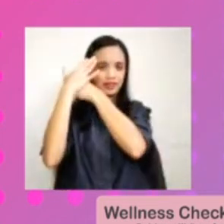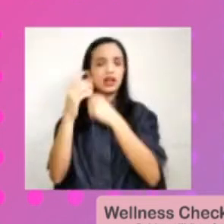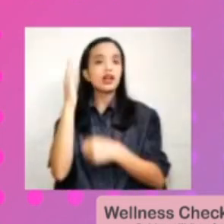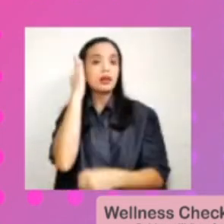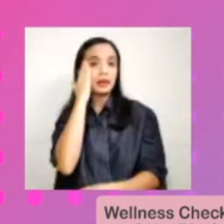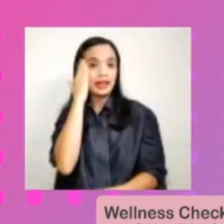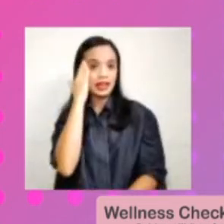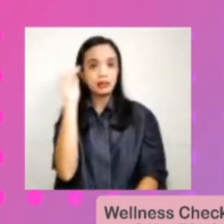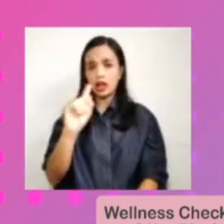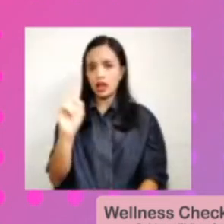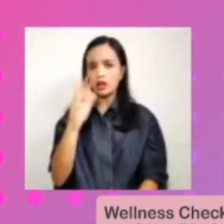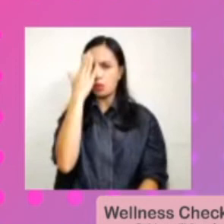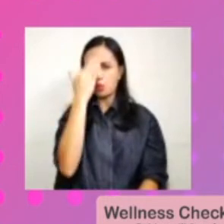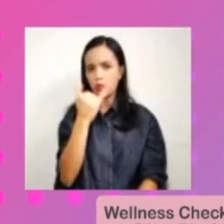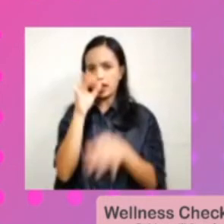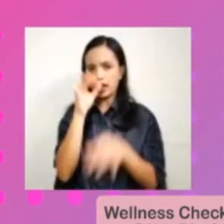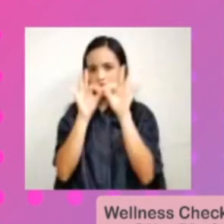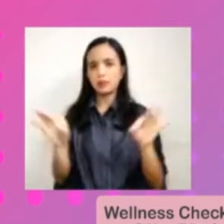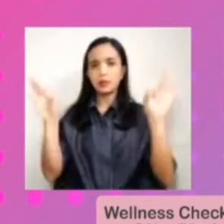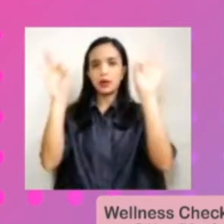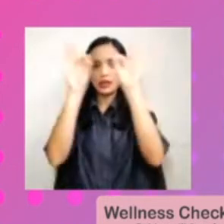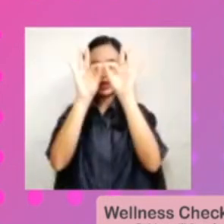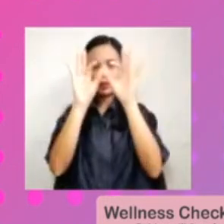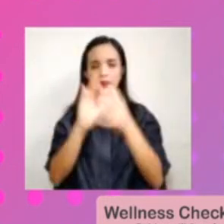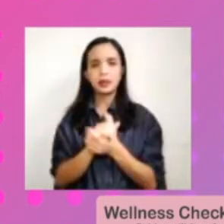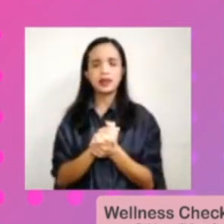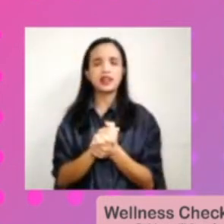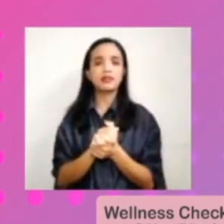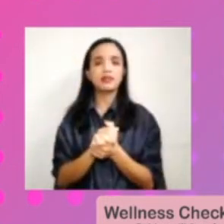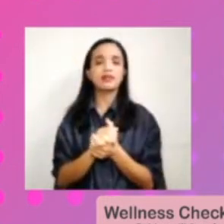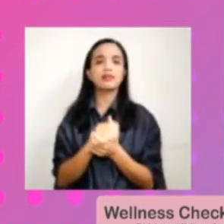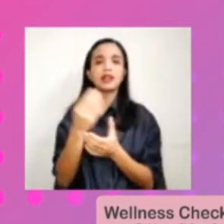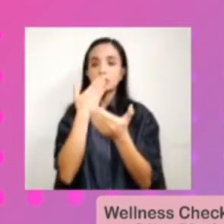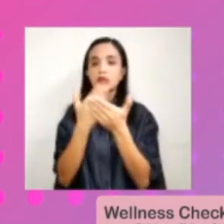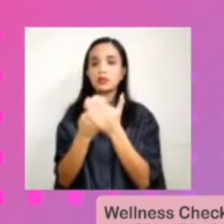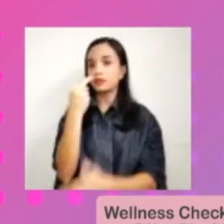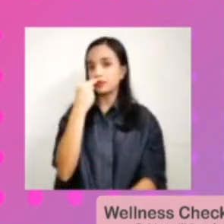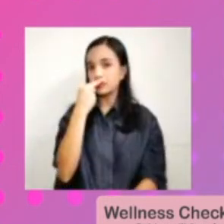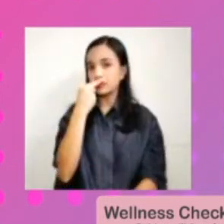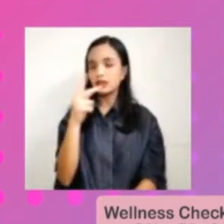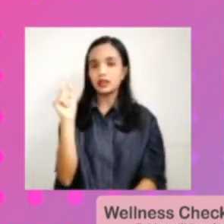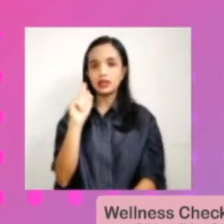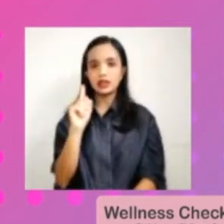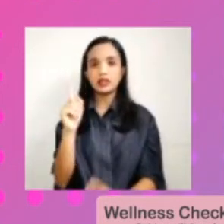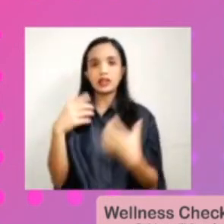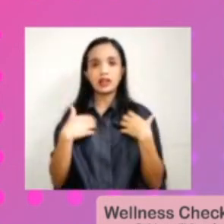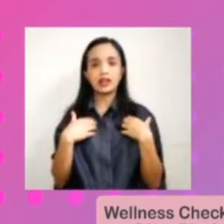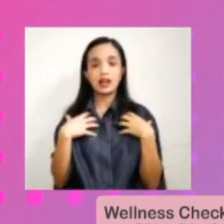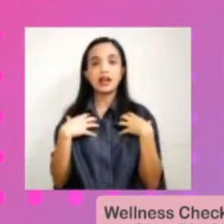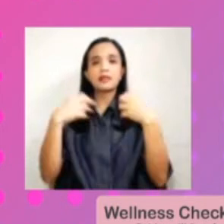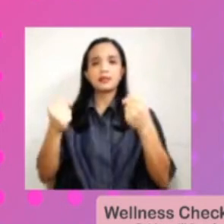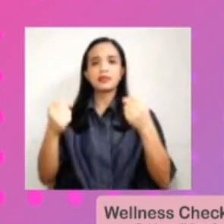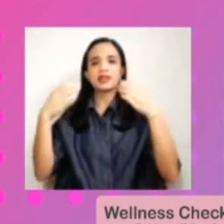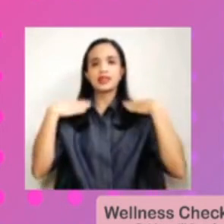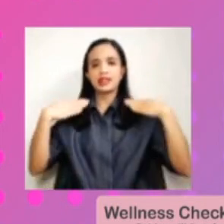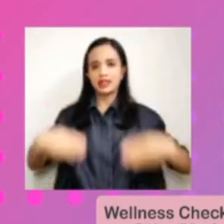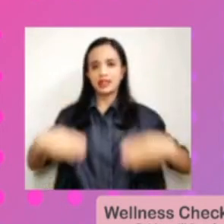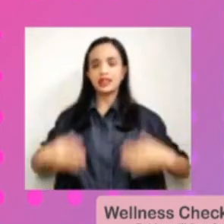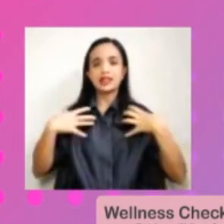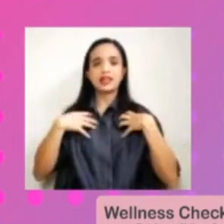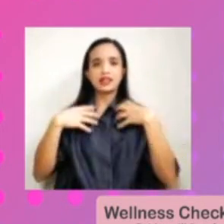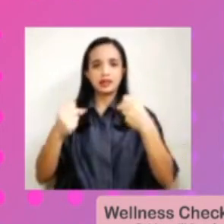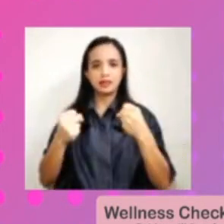po yung kahalagahan ng may magandang physical well-being and paano po ito nakakaapekto sa ating mental